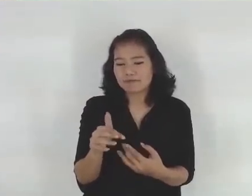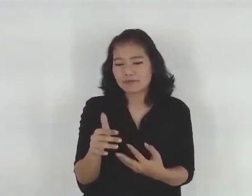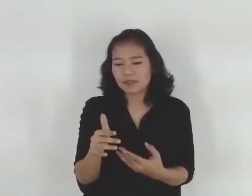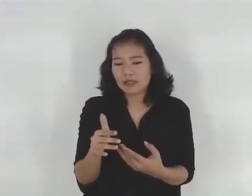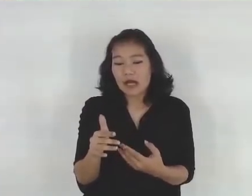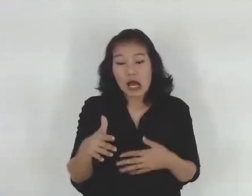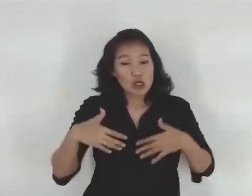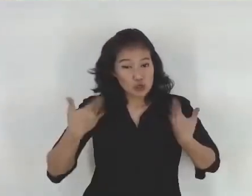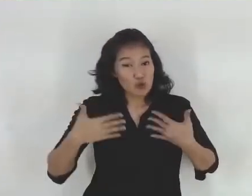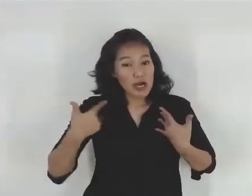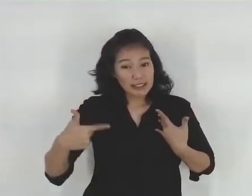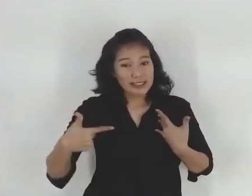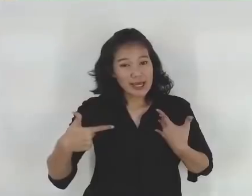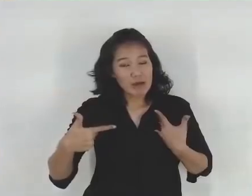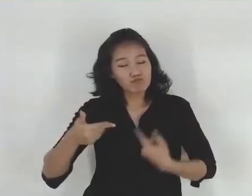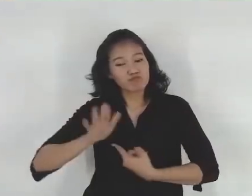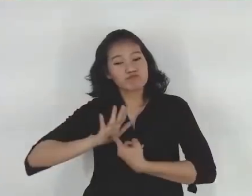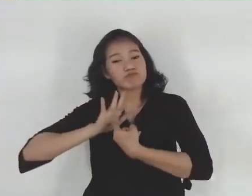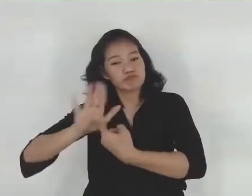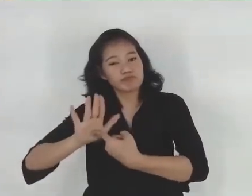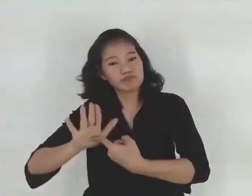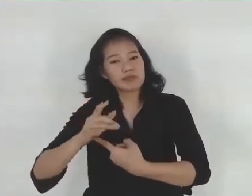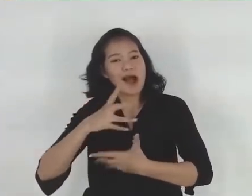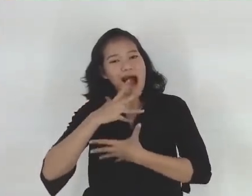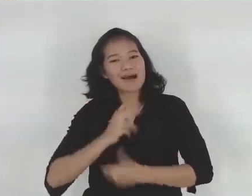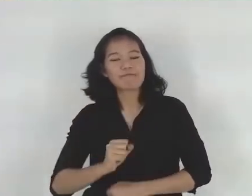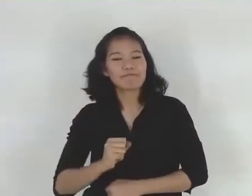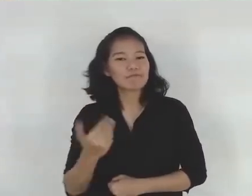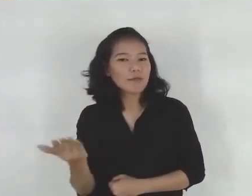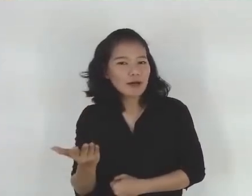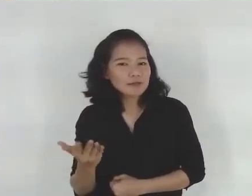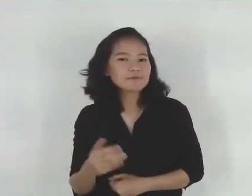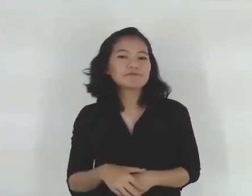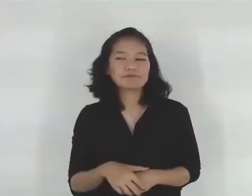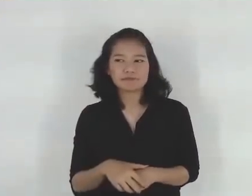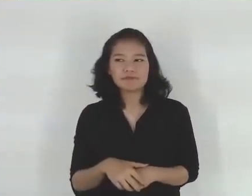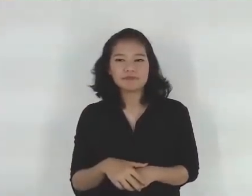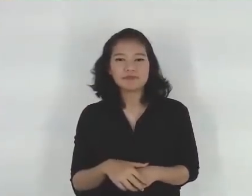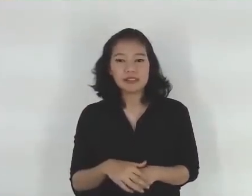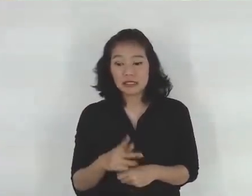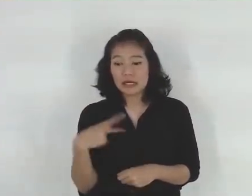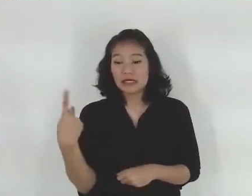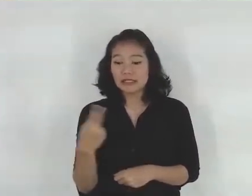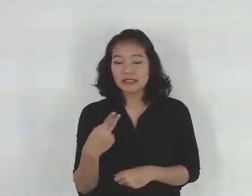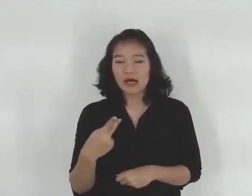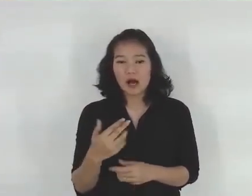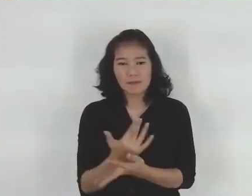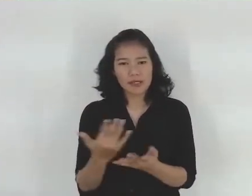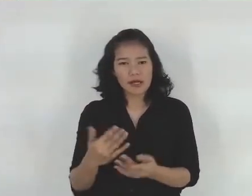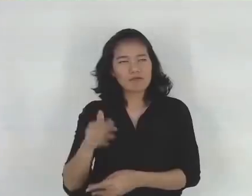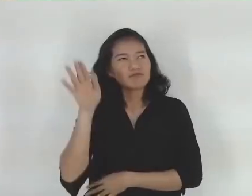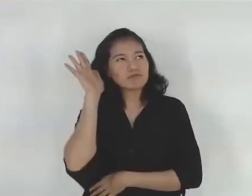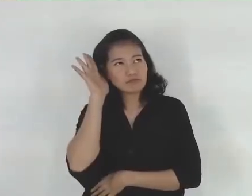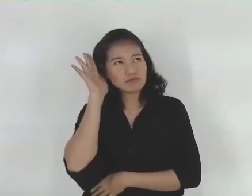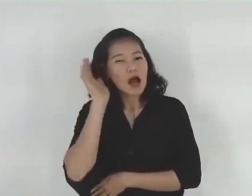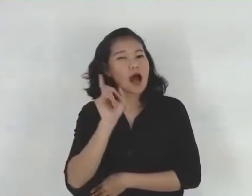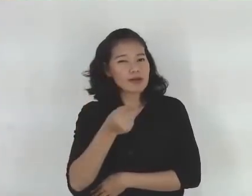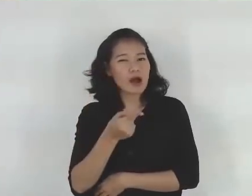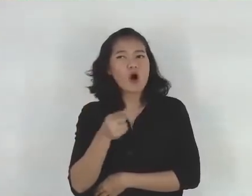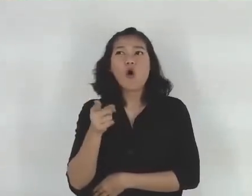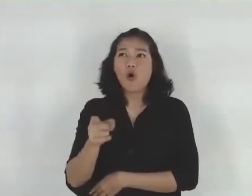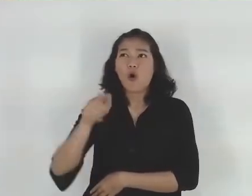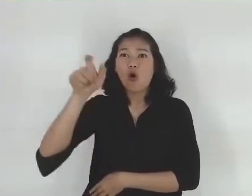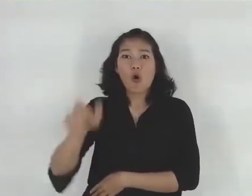sukacita dalam pengharapan Hai sebagai umat yang mendengar kabar bahwa